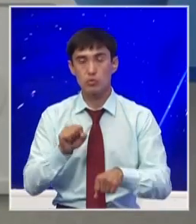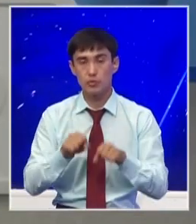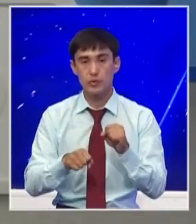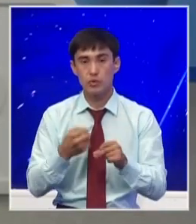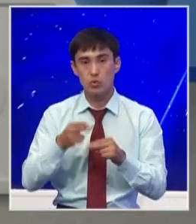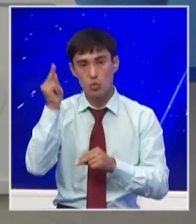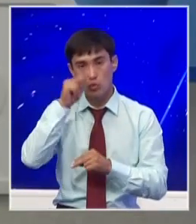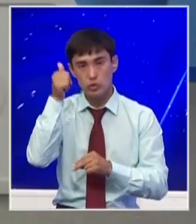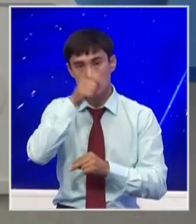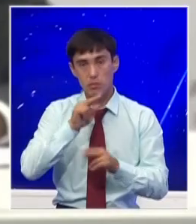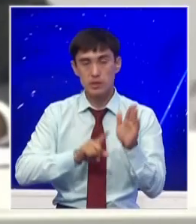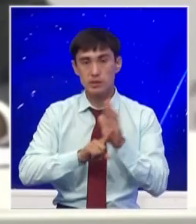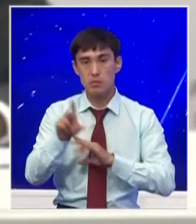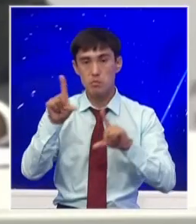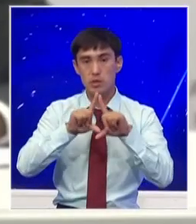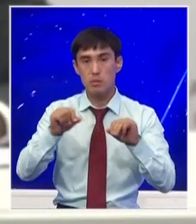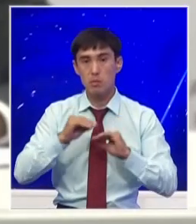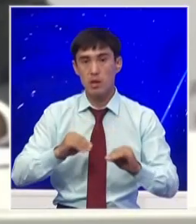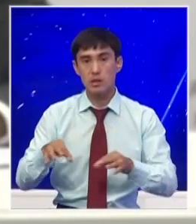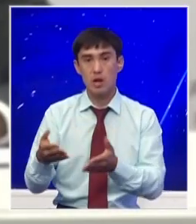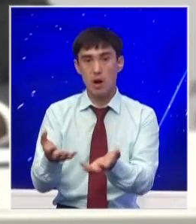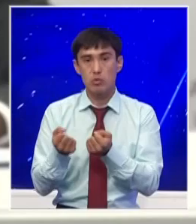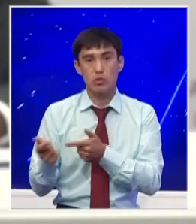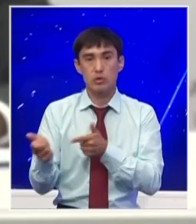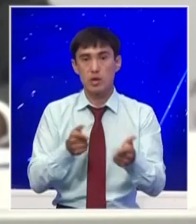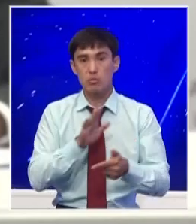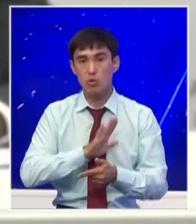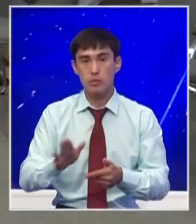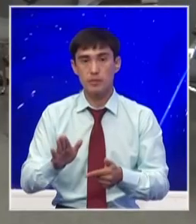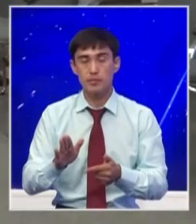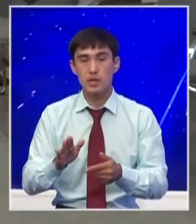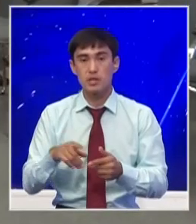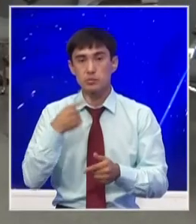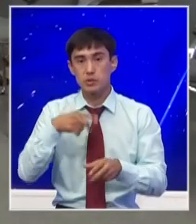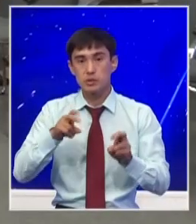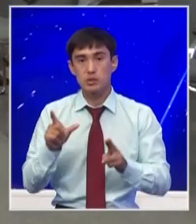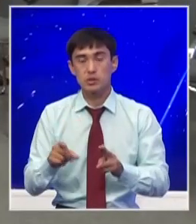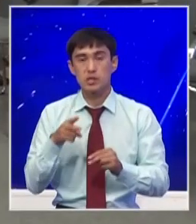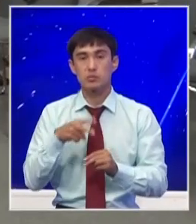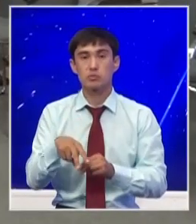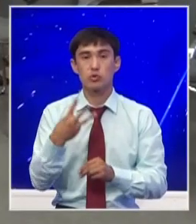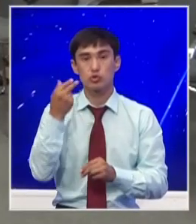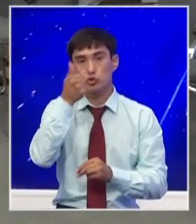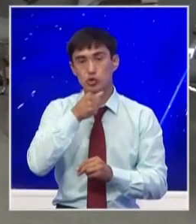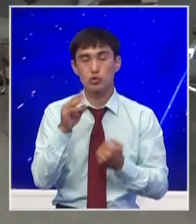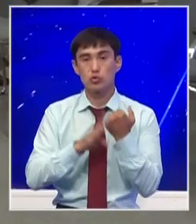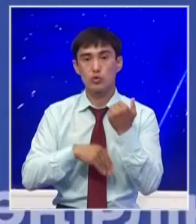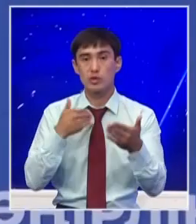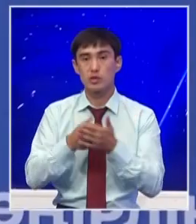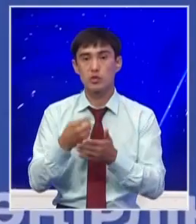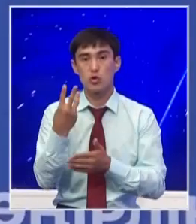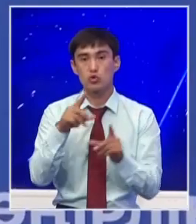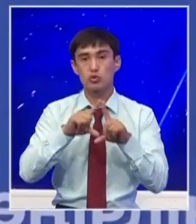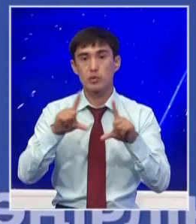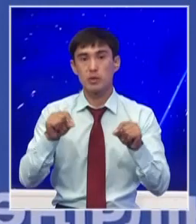оқу жылының басында мектептер балаларды қабылдауға дайын болмайды. Спикердің мәліметінше 2023 жылдың соңына дейін